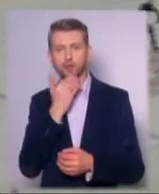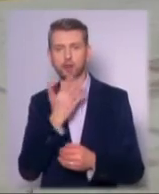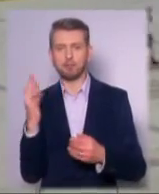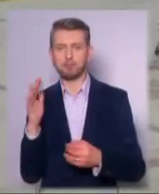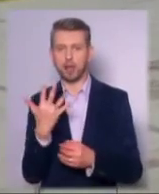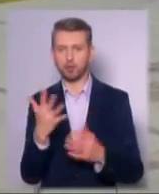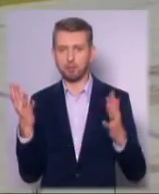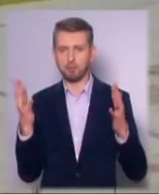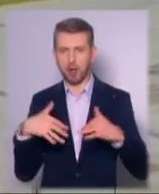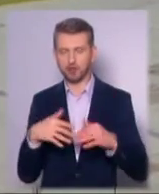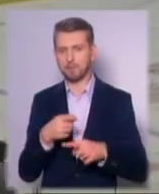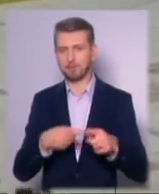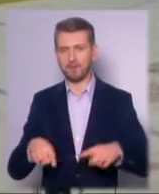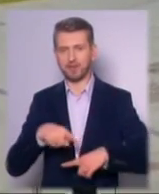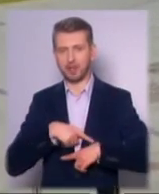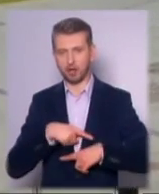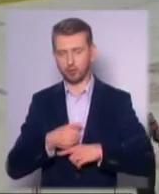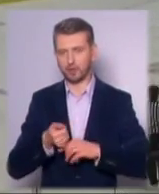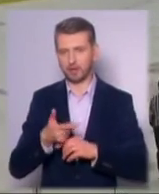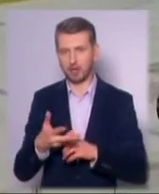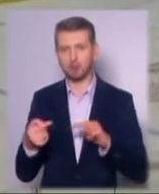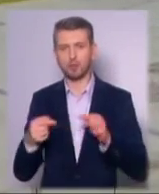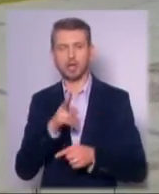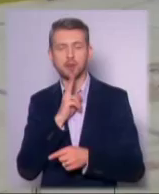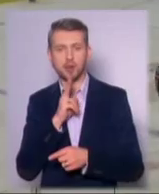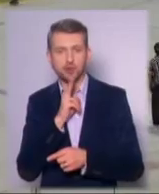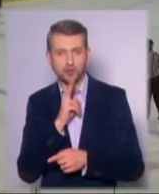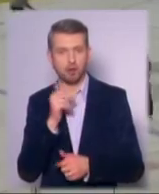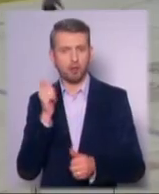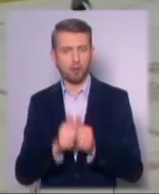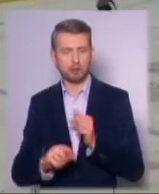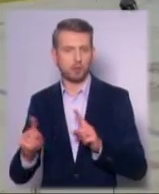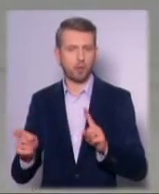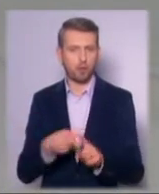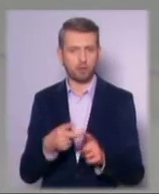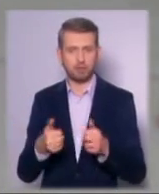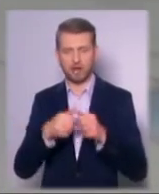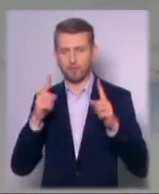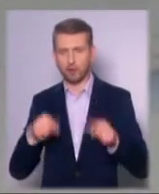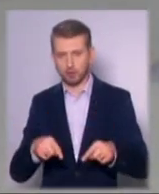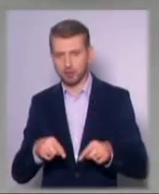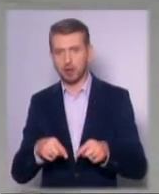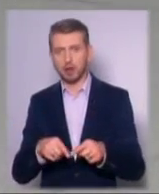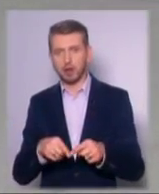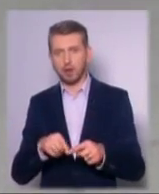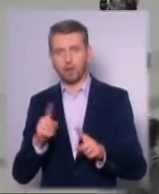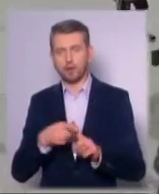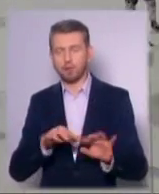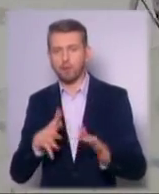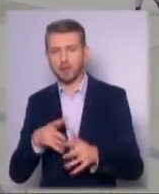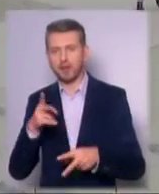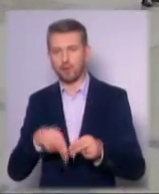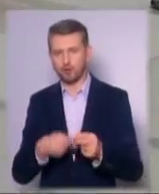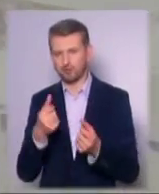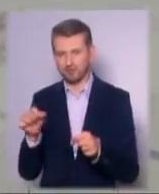півфінальної серії генералів з хокейним клубом «Кременчук» ледь не кожний гольовий момент біля воріт команд завершився невеличкими